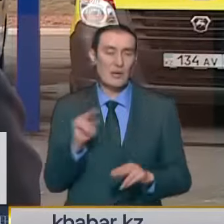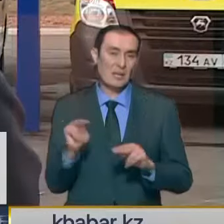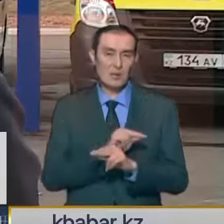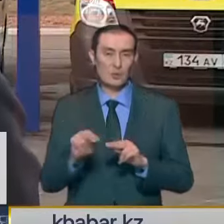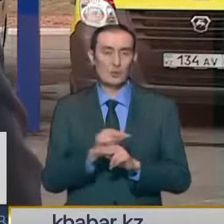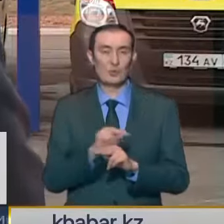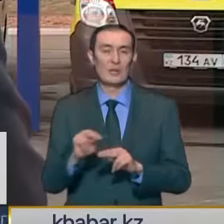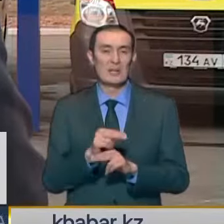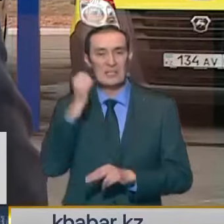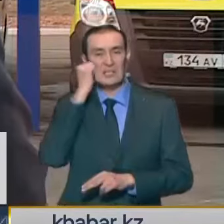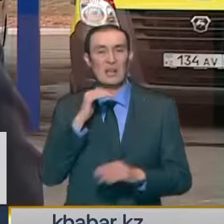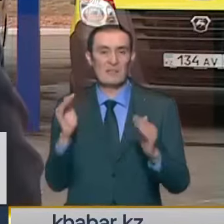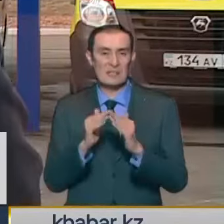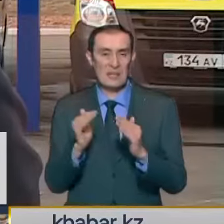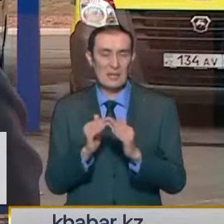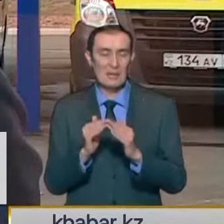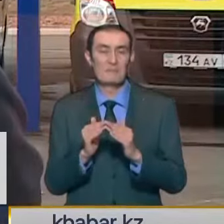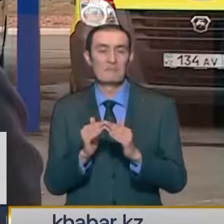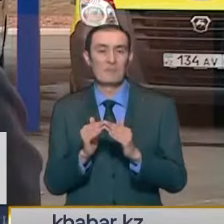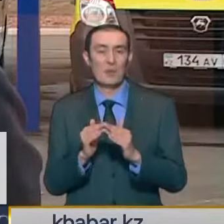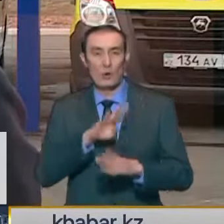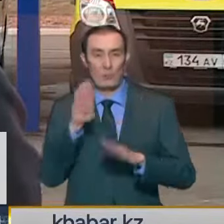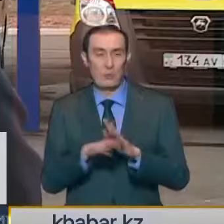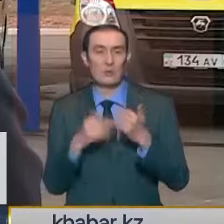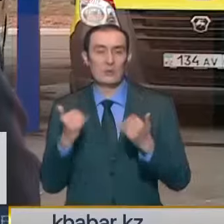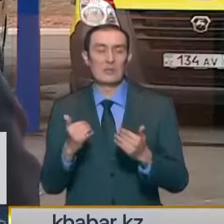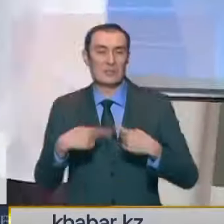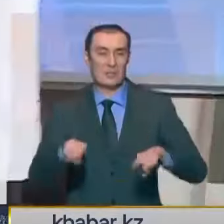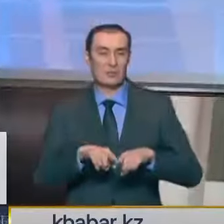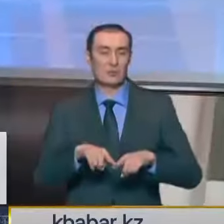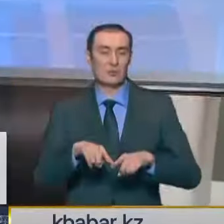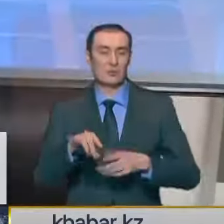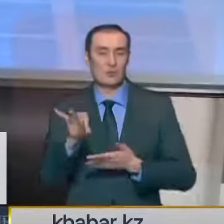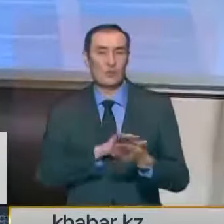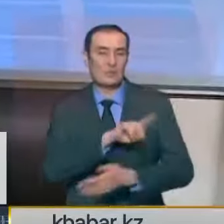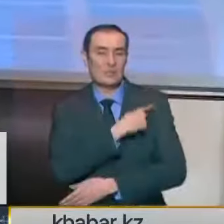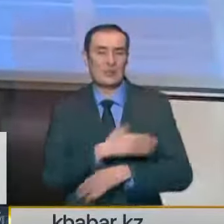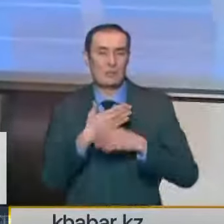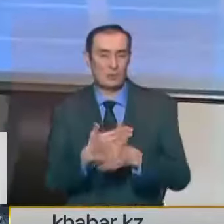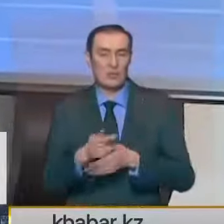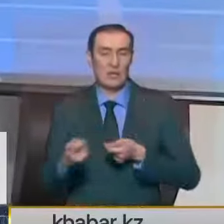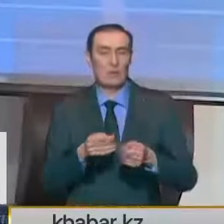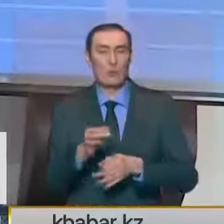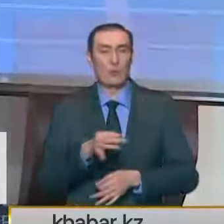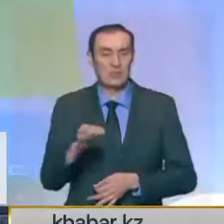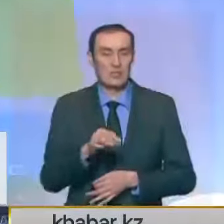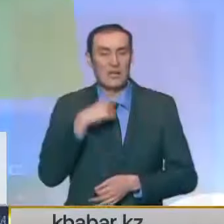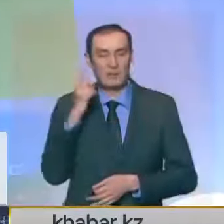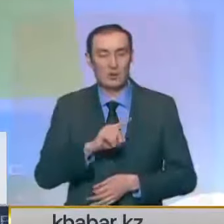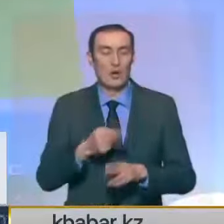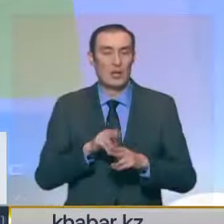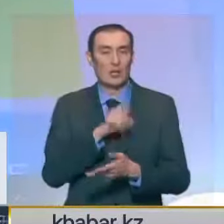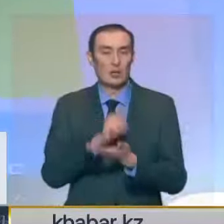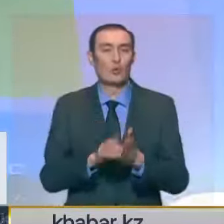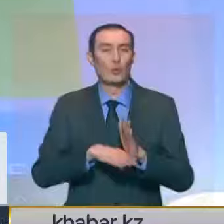реконструкции старого здания архива под подстанцию скорой медицинской помощи Аким Карагандинской области Яр Маган бед буев подчеркнул что это